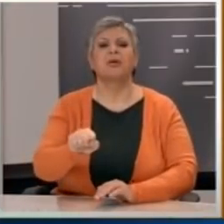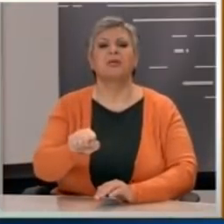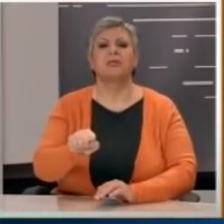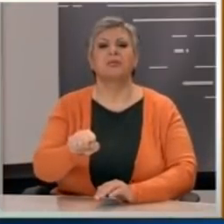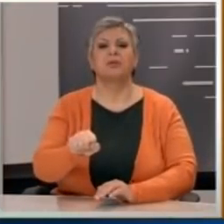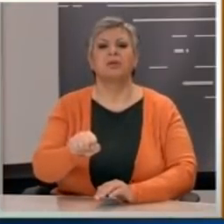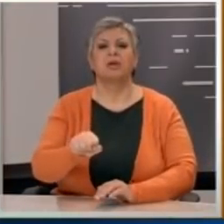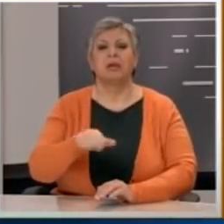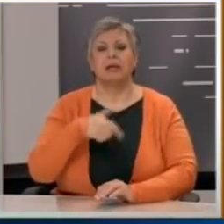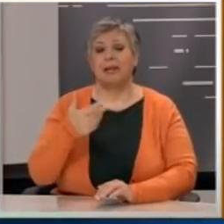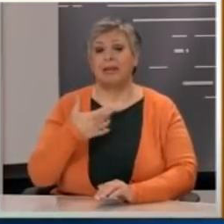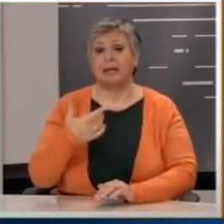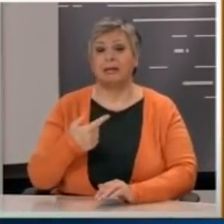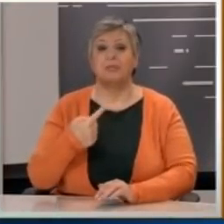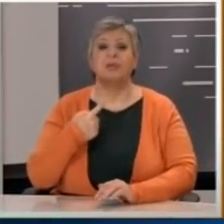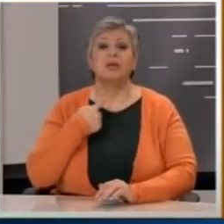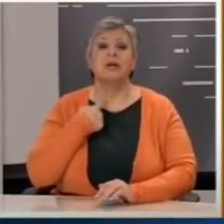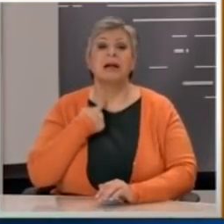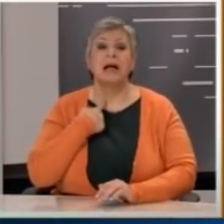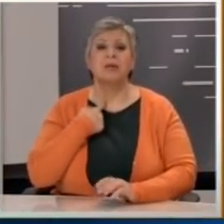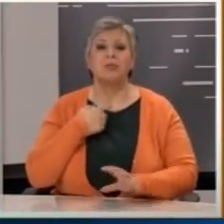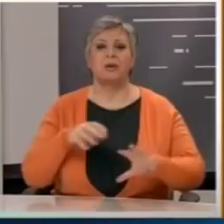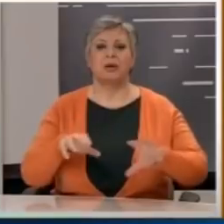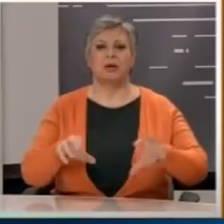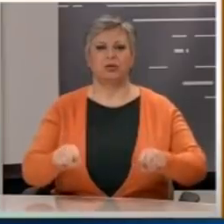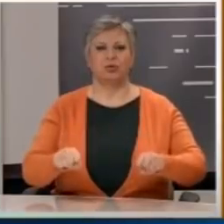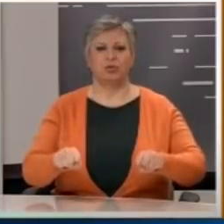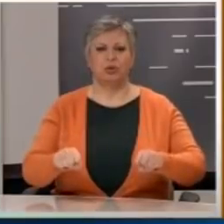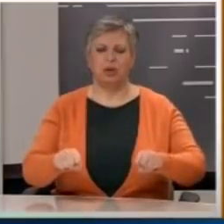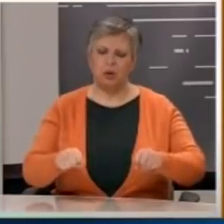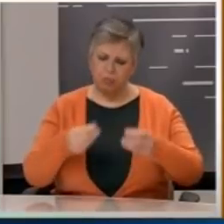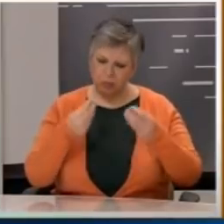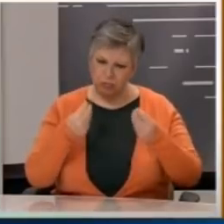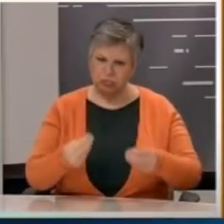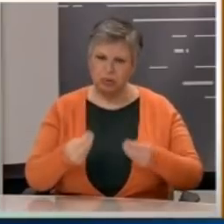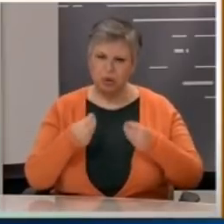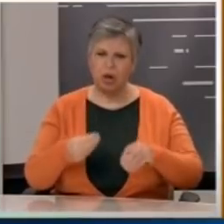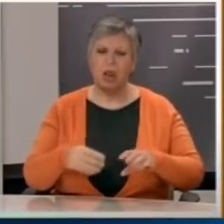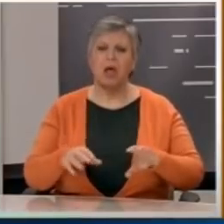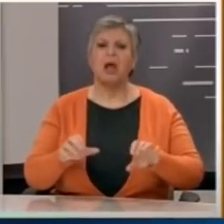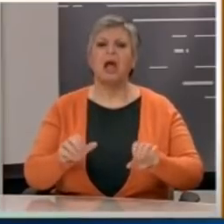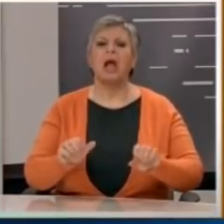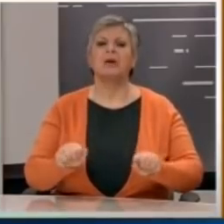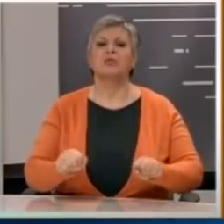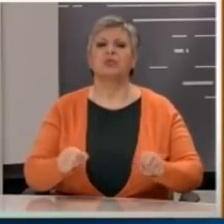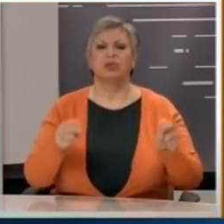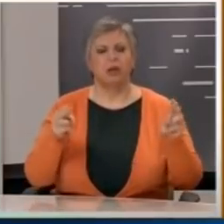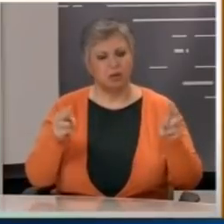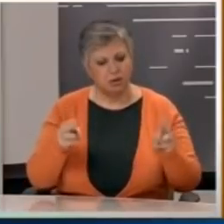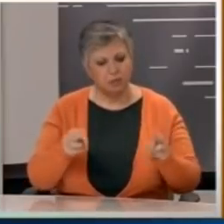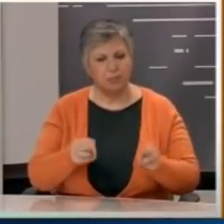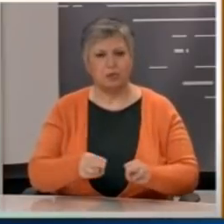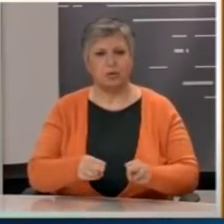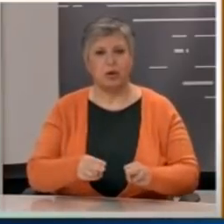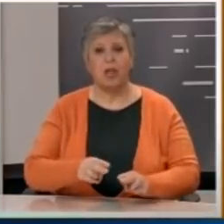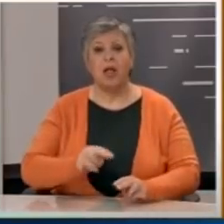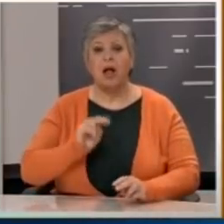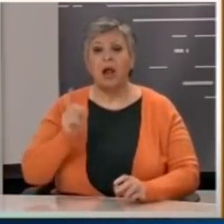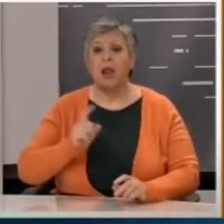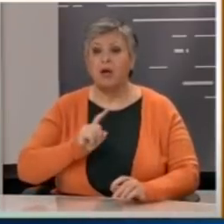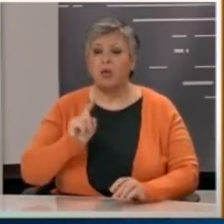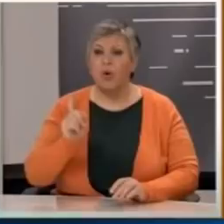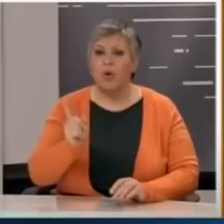Χάνουμε μερίδιο εξουσίας? Καλύτερα να χάσουμε μερίδιο εξουσίας και να κοιμούνται οι υπουργοί ήρεμοι τη νύχτα χωρίς να